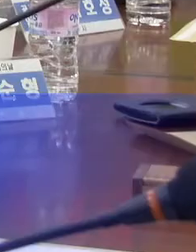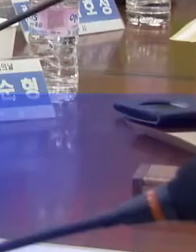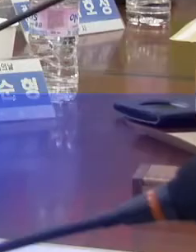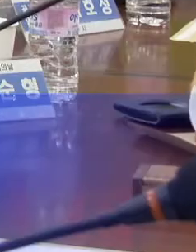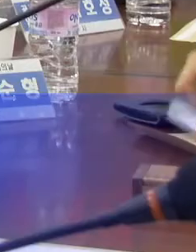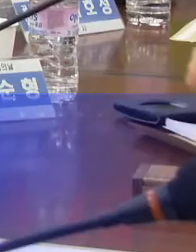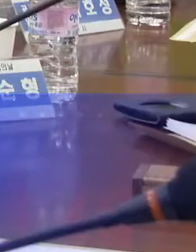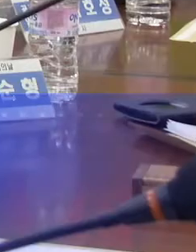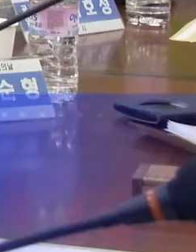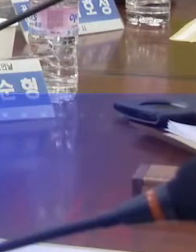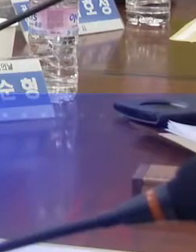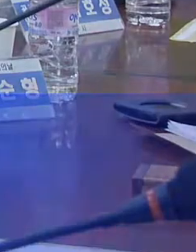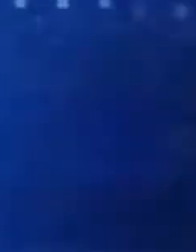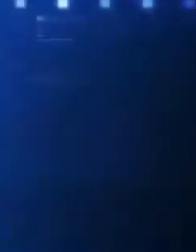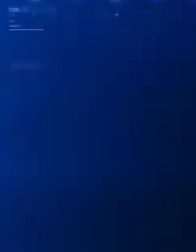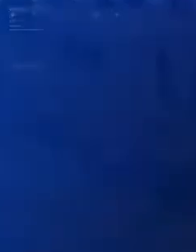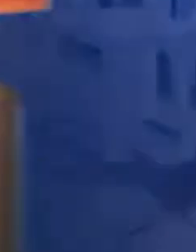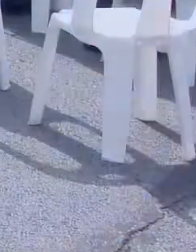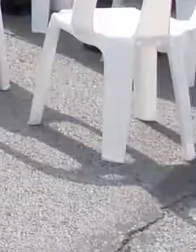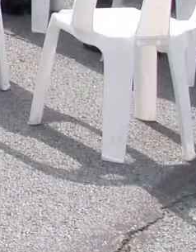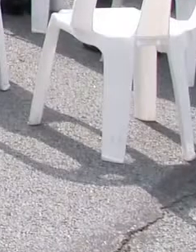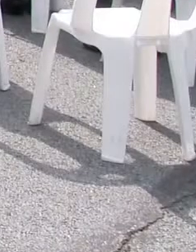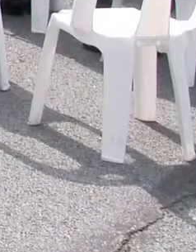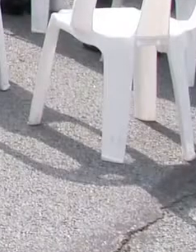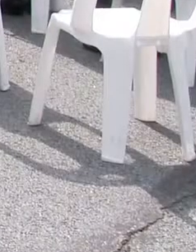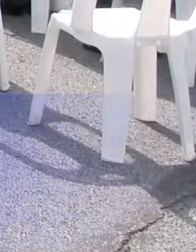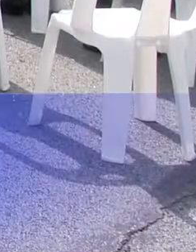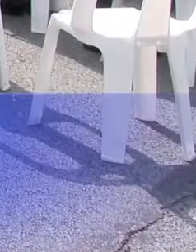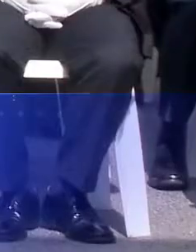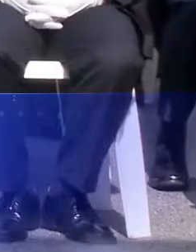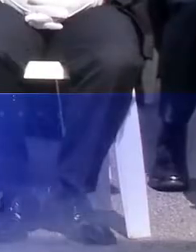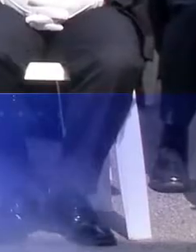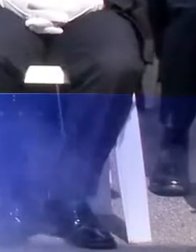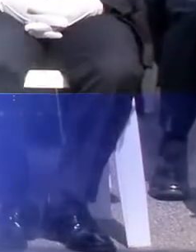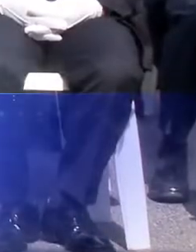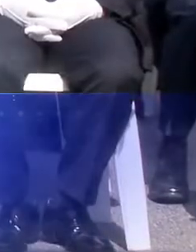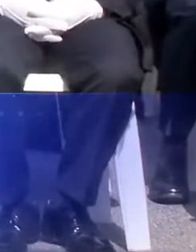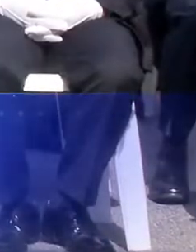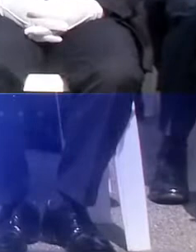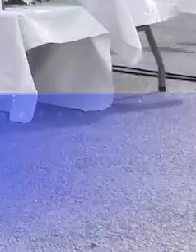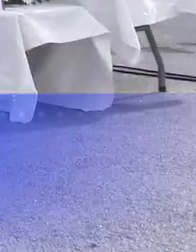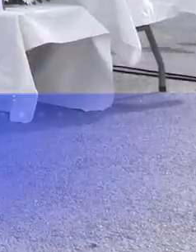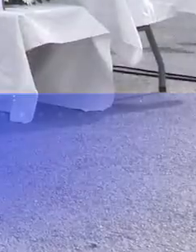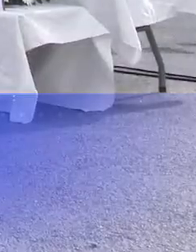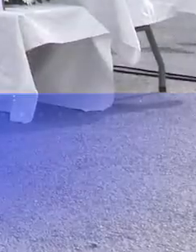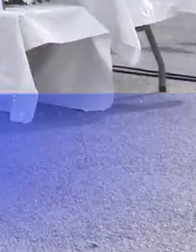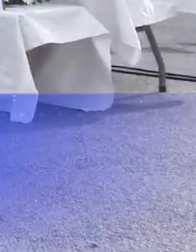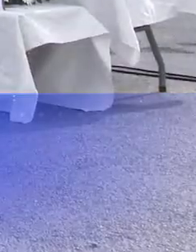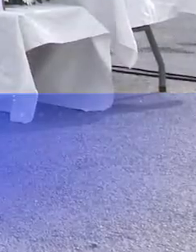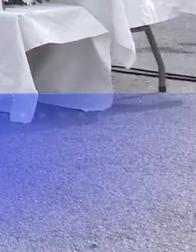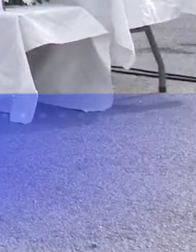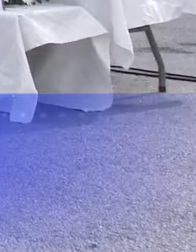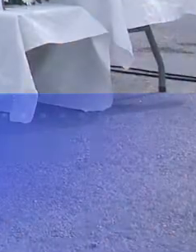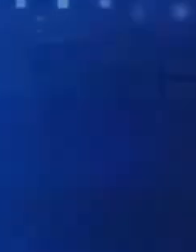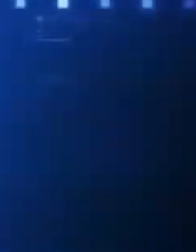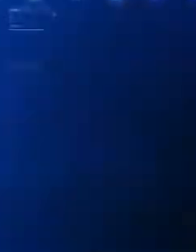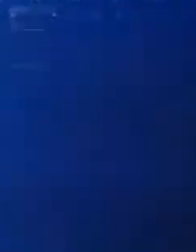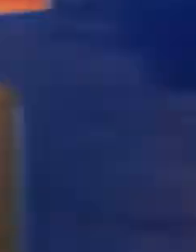시장과의 만남의 날을 운영했습니다. 자유수호 희생자 합동위령제가 광주시 추운탑에서